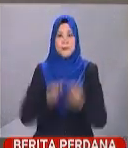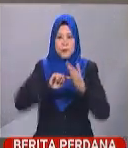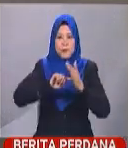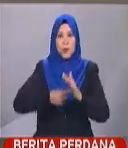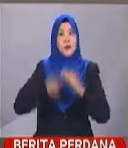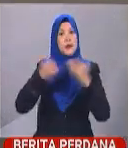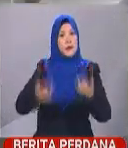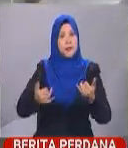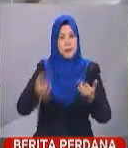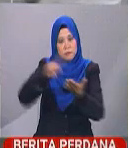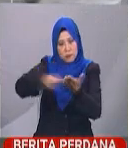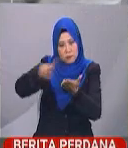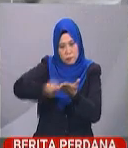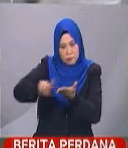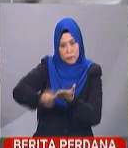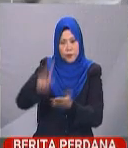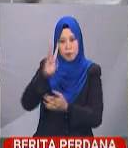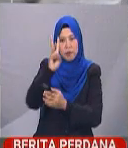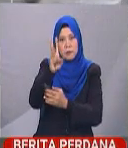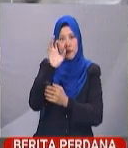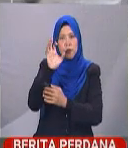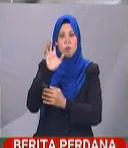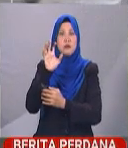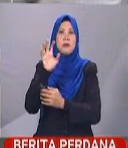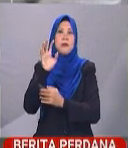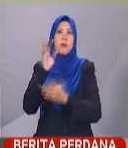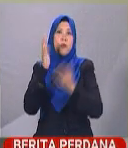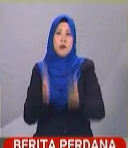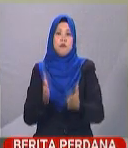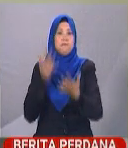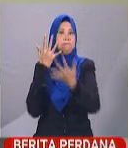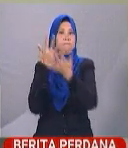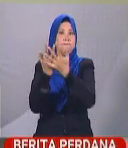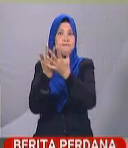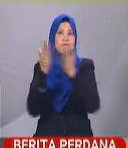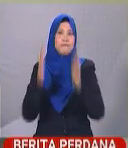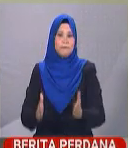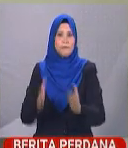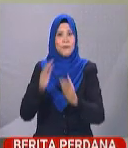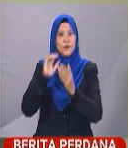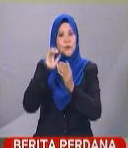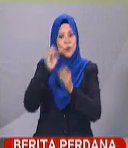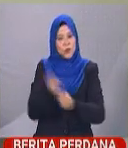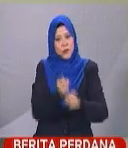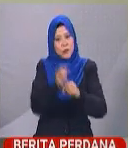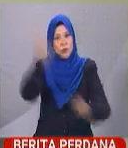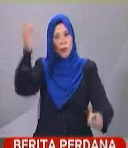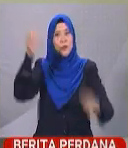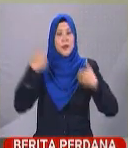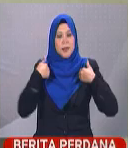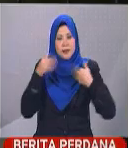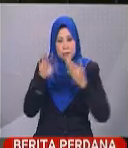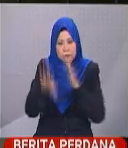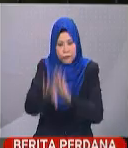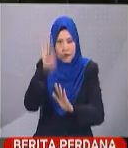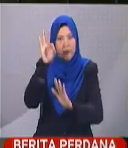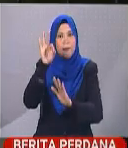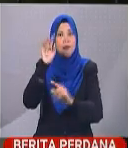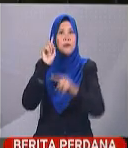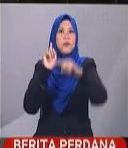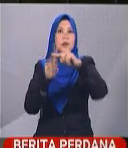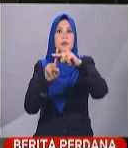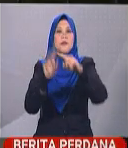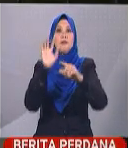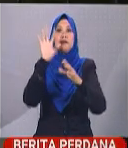Mulai hari ini, saringan akan dilakukan terhadap 600 banduan penjara Sungai Buloh di blok yang dikesan mempunyai kes positif, termasuk